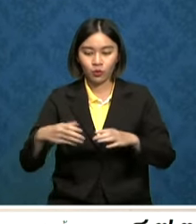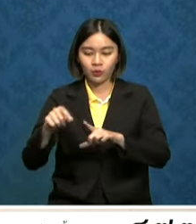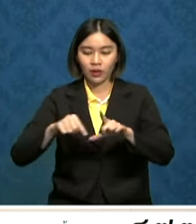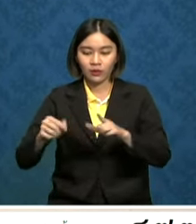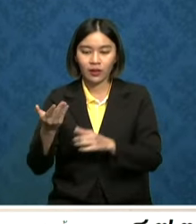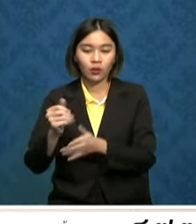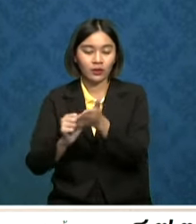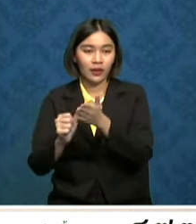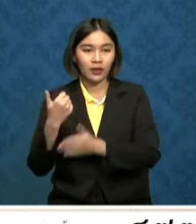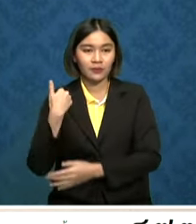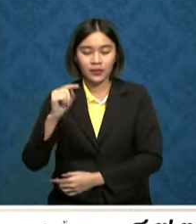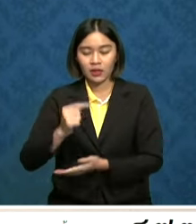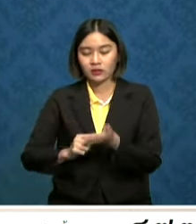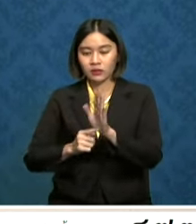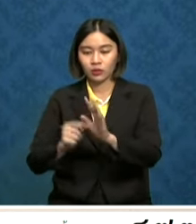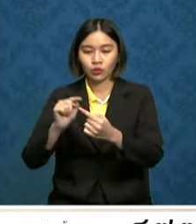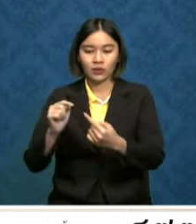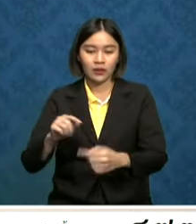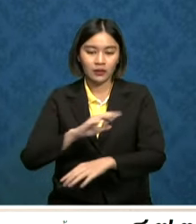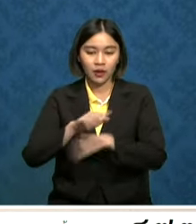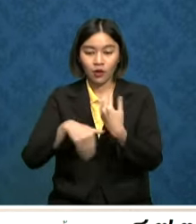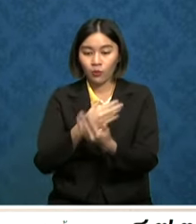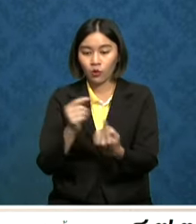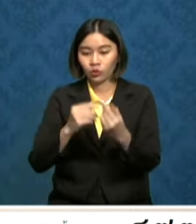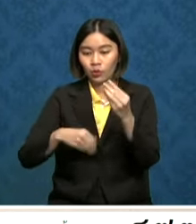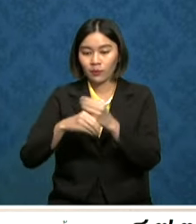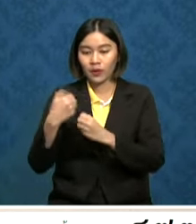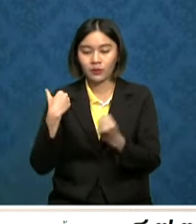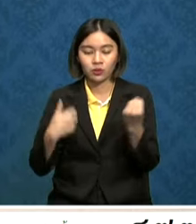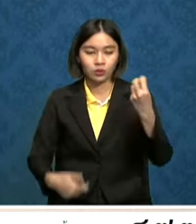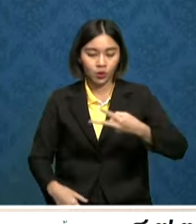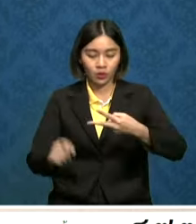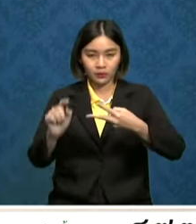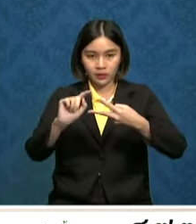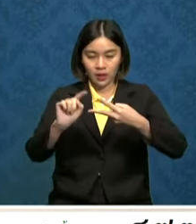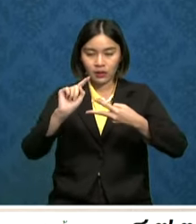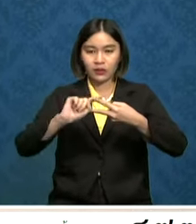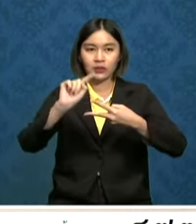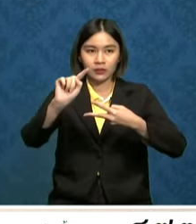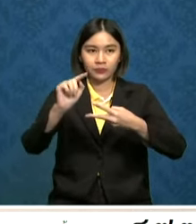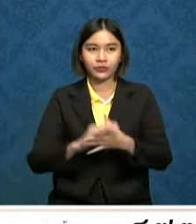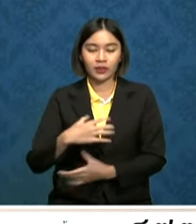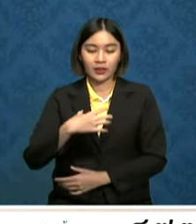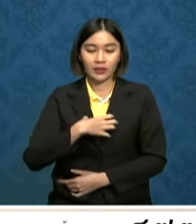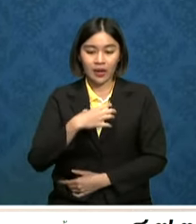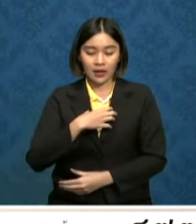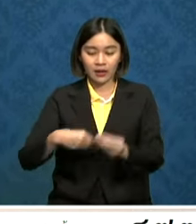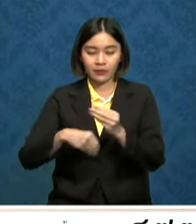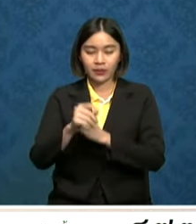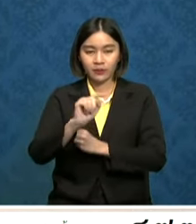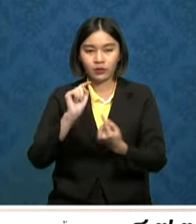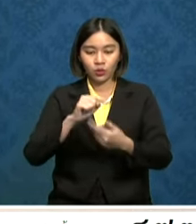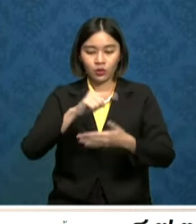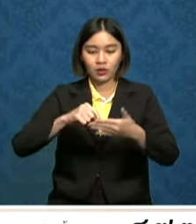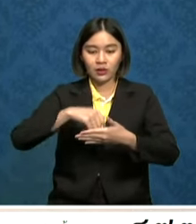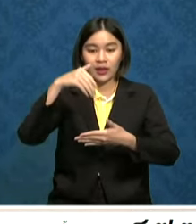ไว้ครับเรามีการเสนอให้ครอบคลุมการเลือกตั้งเพิ่มขึ้นมาอีก2ประเภทด้วยกันประเภทที่1ครับที่เราอยากให้ครอบคลุมเพิ่มขึ้นมานั้นคือการเลือก